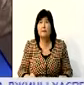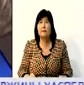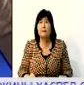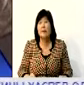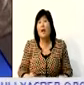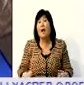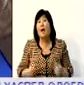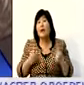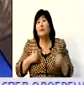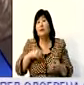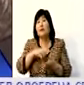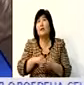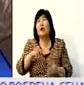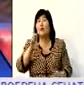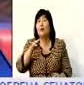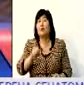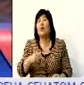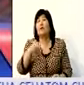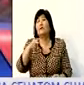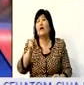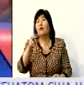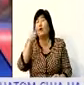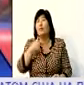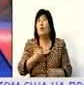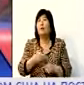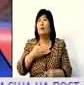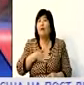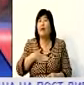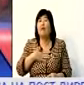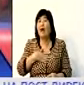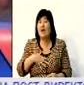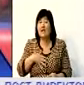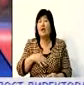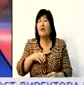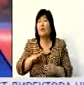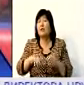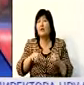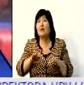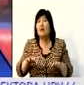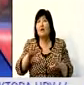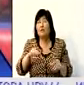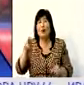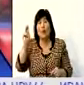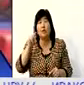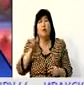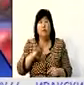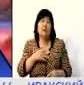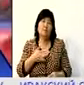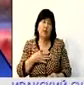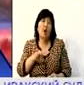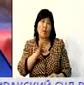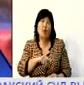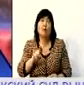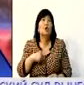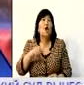Занимаюсь батутами с 2012 года. Для меня очень важна безопасность детей, поэтому сегодняшние учения были в пользу. То, что